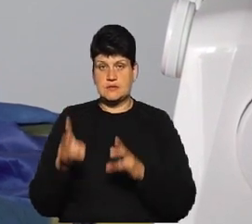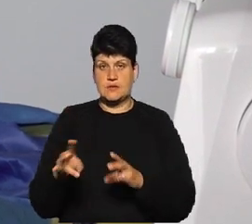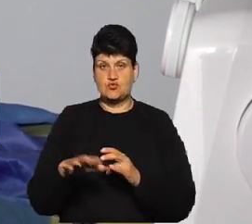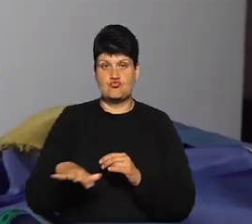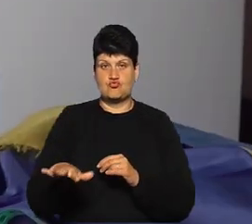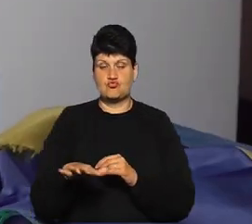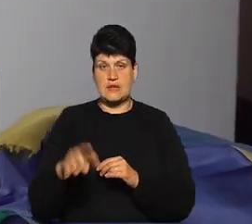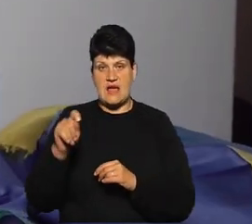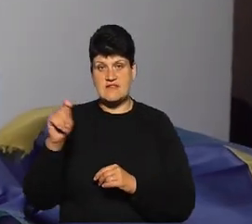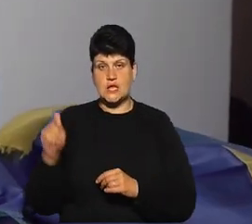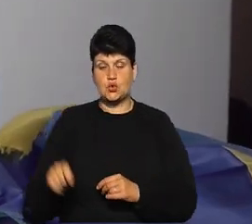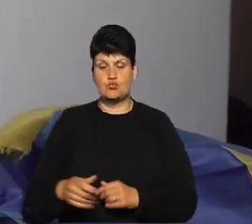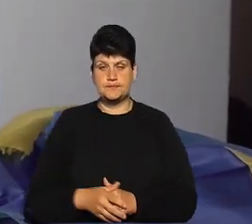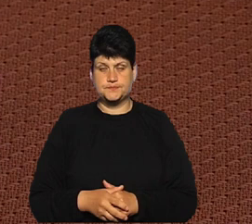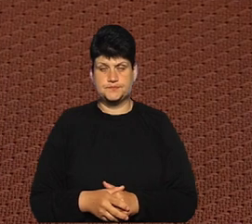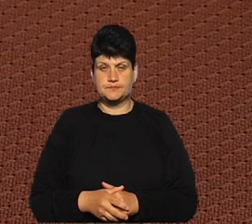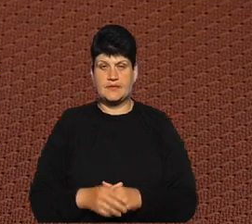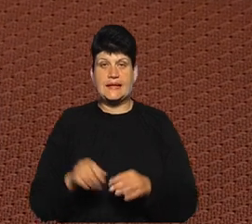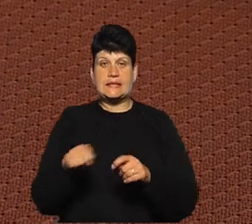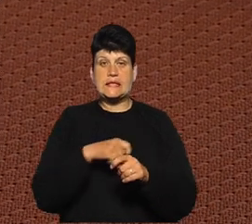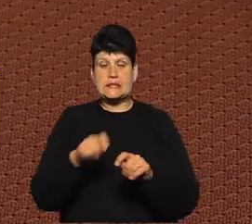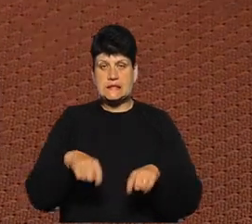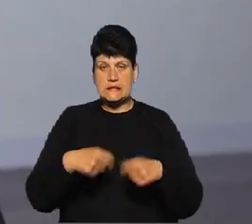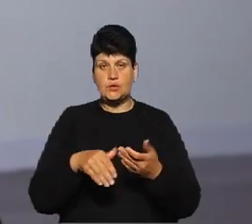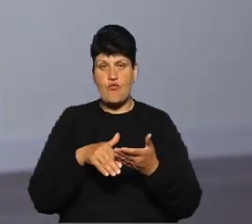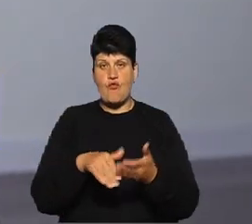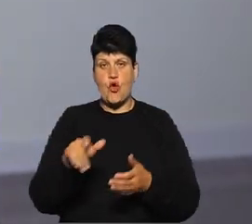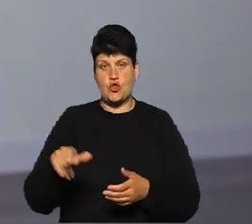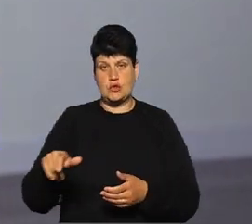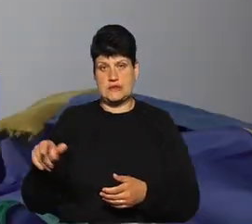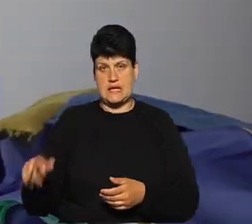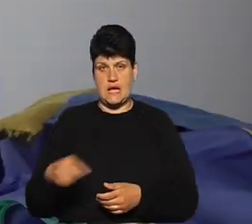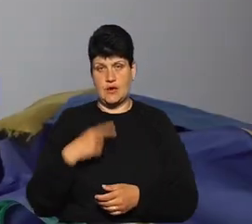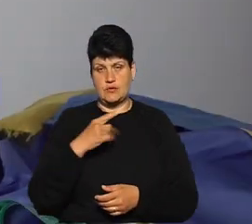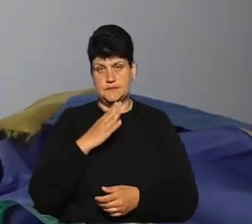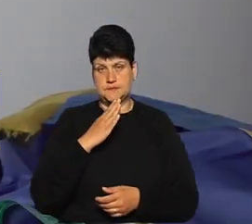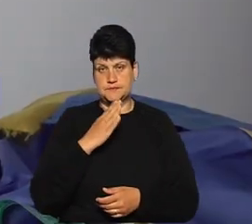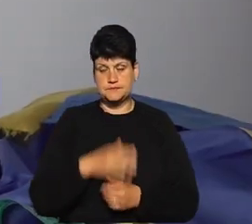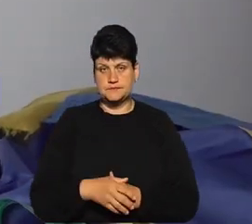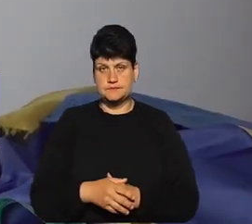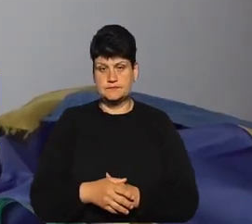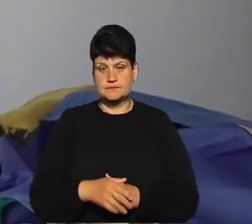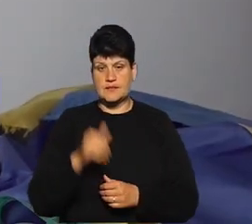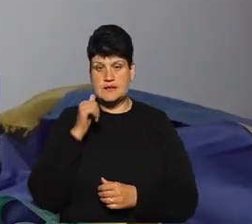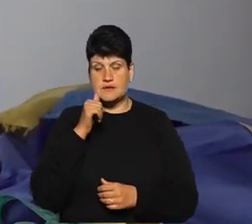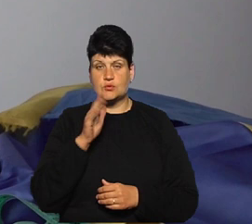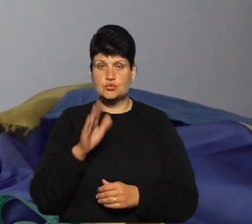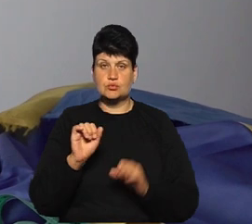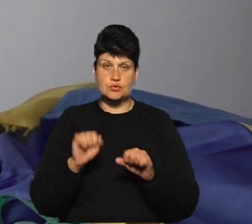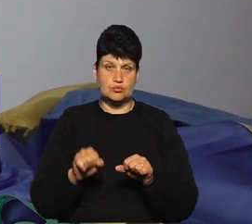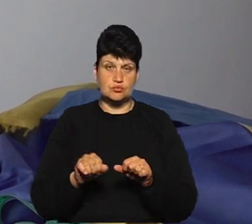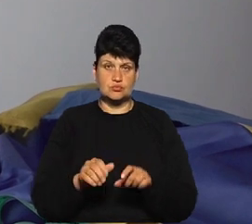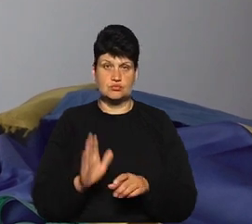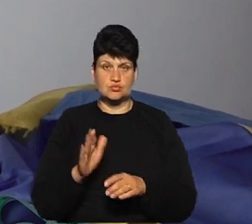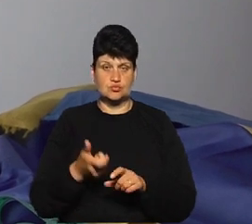на війну. Тканину для пошиття надають волонтери, розповідає нацгвардійка. На завтра, якщо у вас буде можливість, дуже буду вам